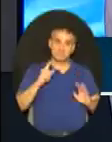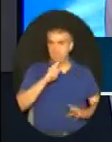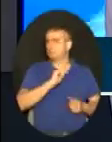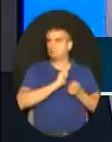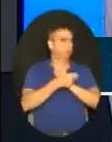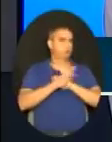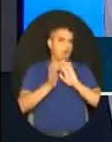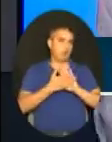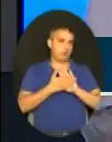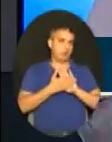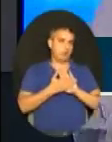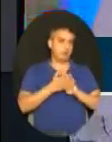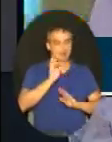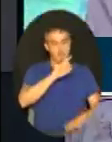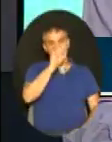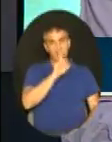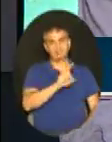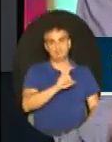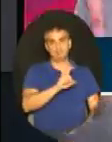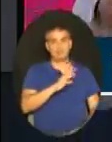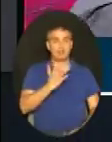יטרוף את הקלפים. הוא עדיין סימן שאלה.